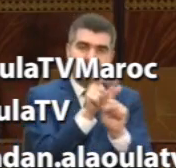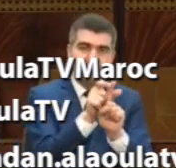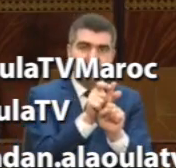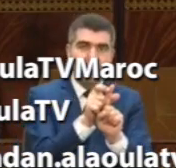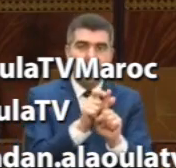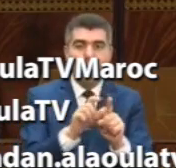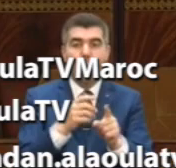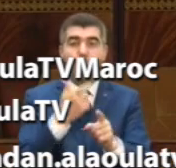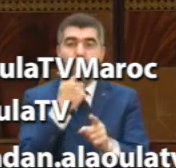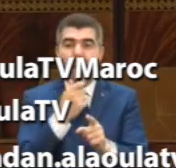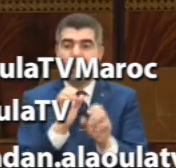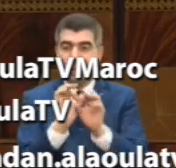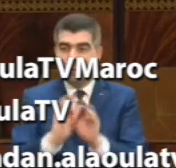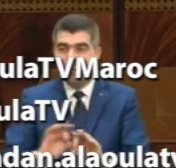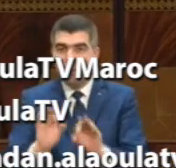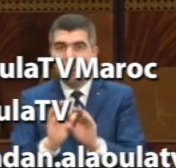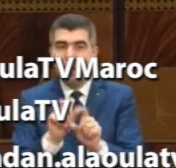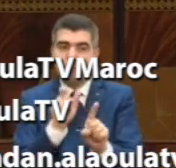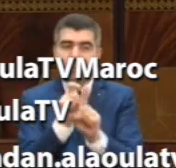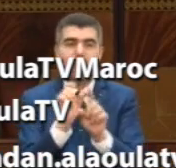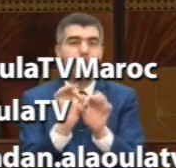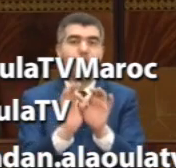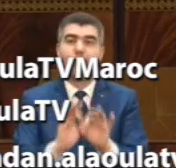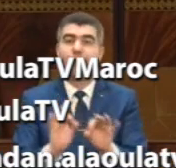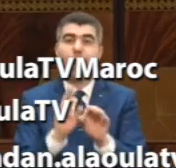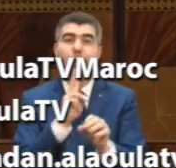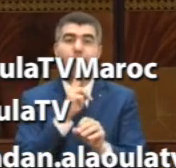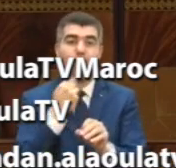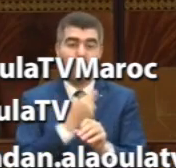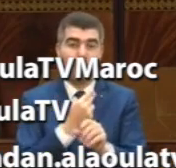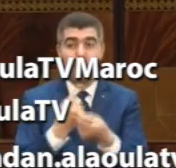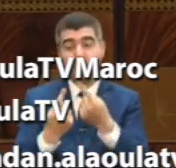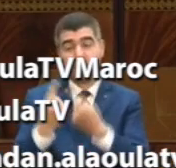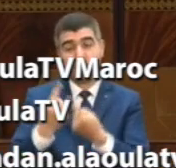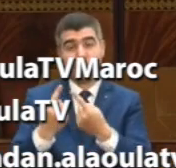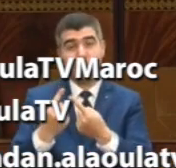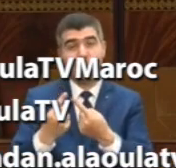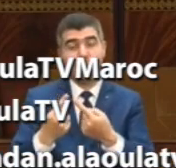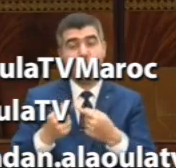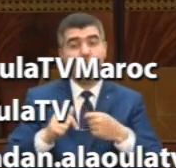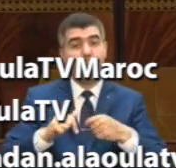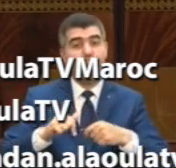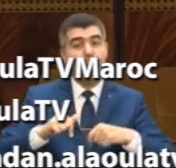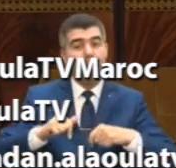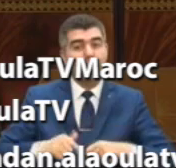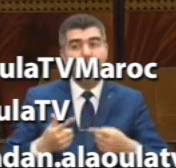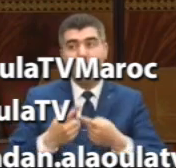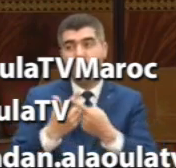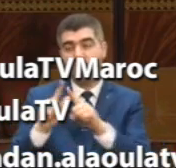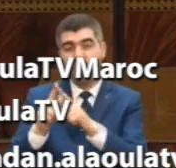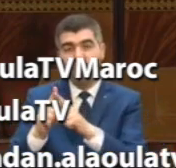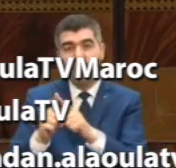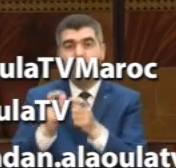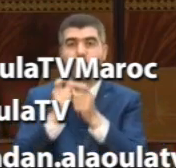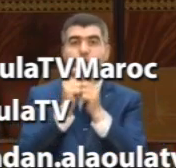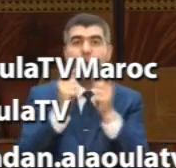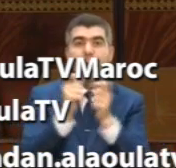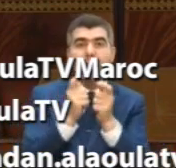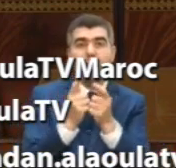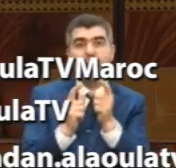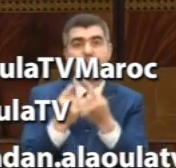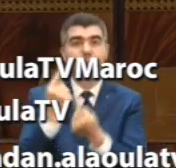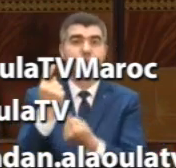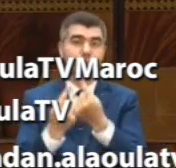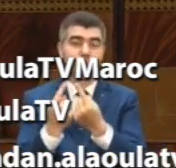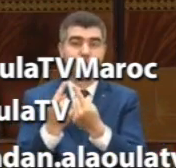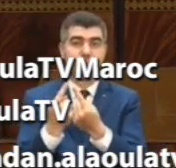السطو على الأملاك الغير محفظة سواء التي تعود ملكيتها للدولة أو الخواص. وهنا يجب أن نتحدث عن المتدخلين في هذا